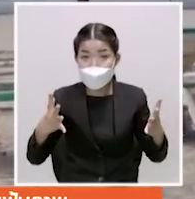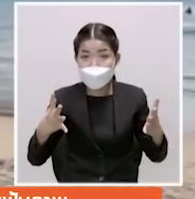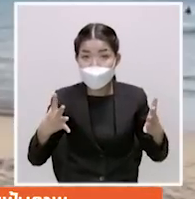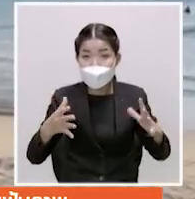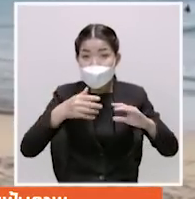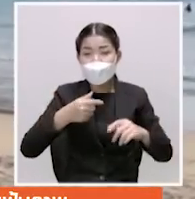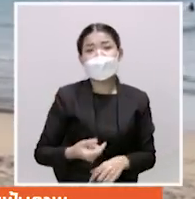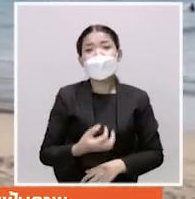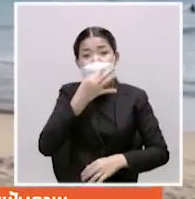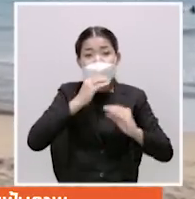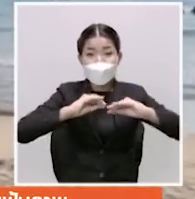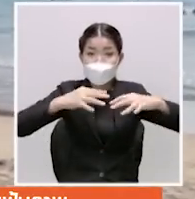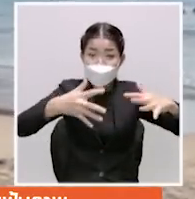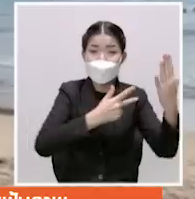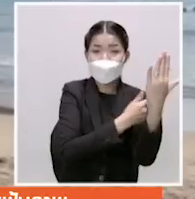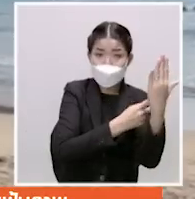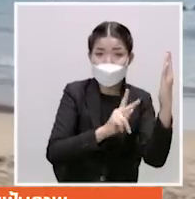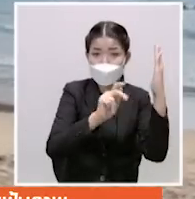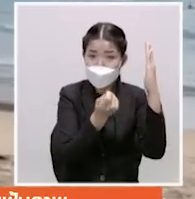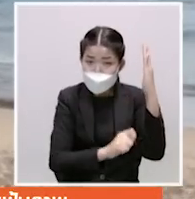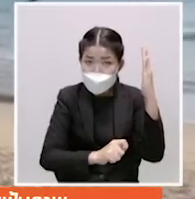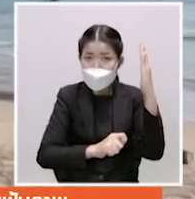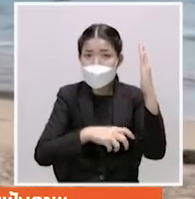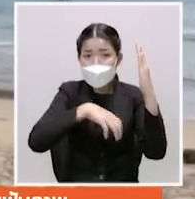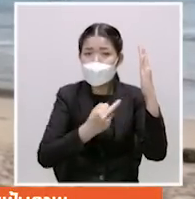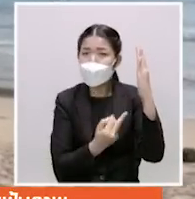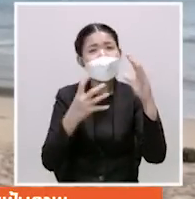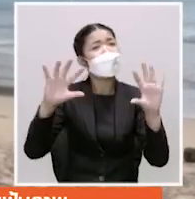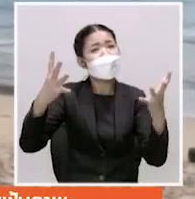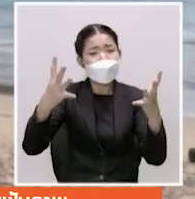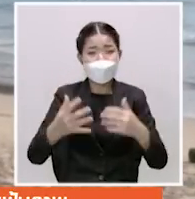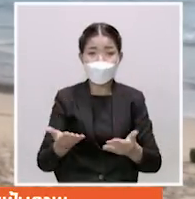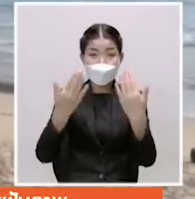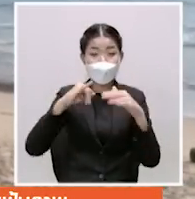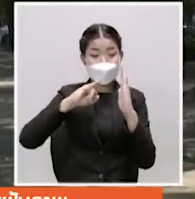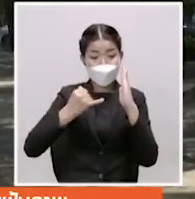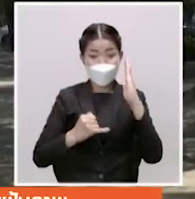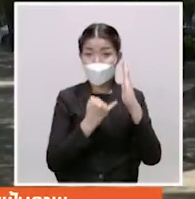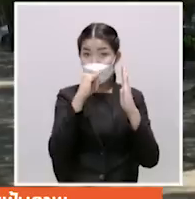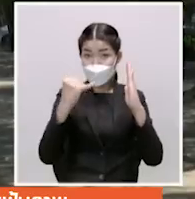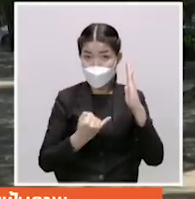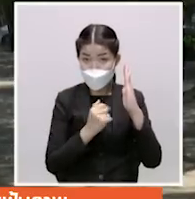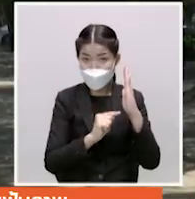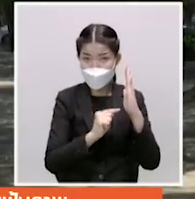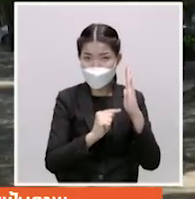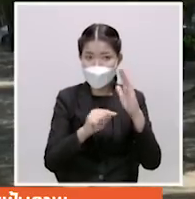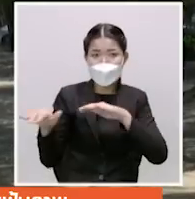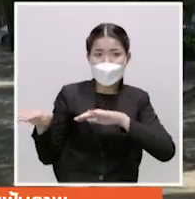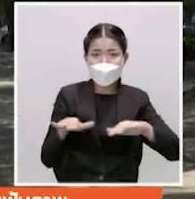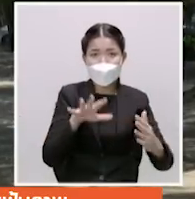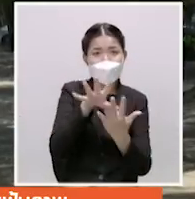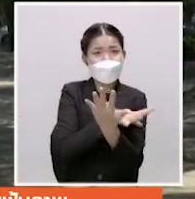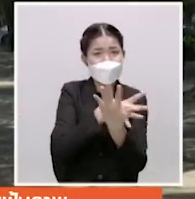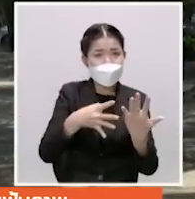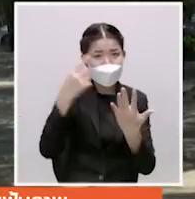สมุยไม่มีนะครับที่ผ่านมาสังเกตเลยครับ แล้วพูดถึงแต่ละจังหวัดเนี่ยค่ะเพื่อขานรับนโยบายการท่องเที่ยวใน